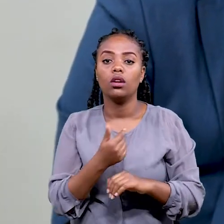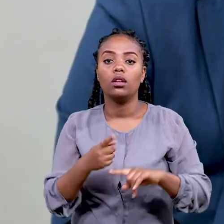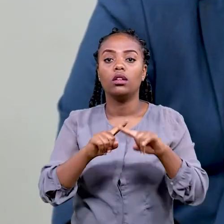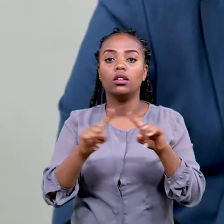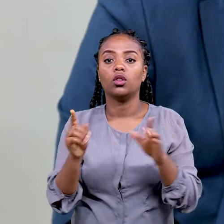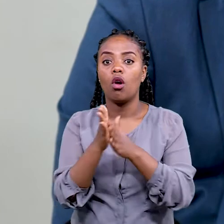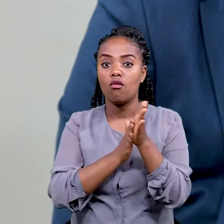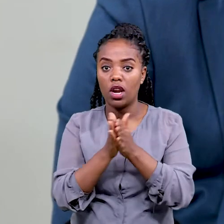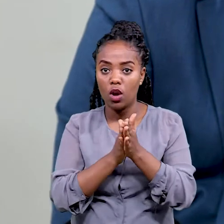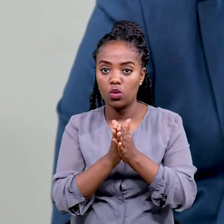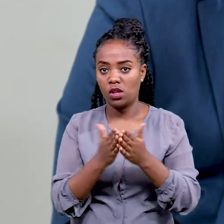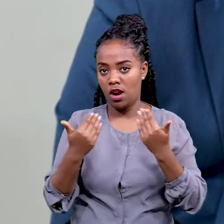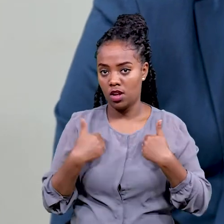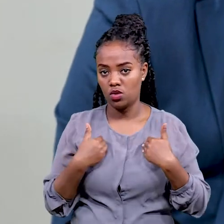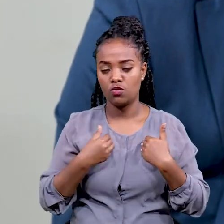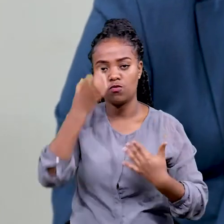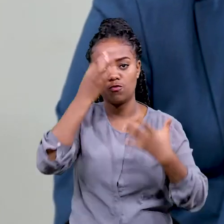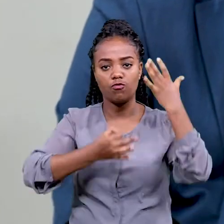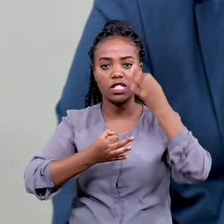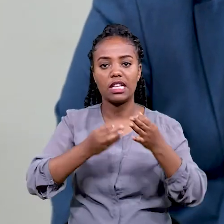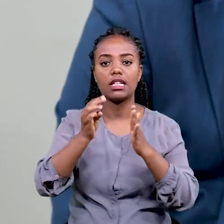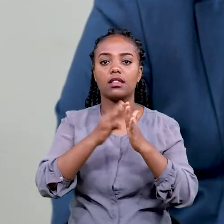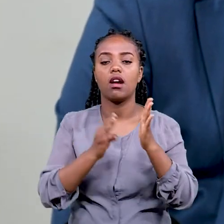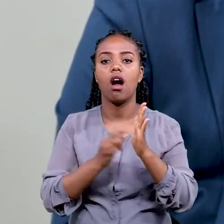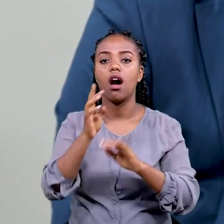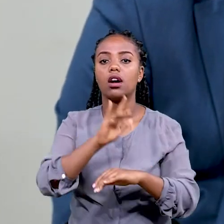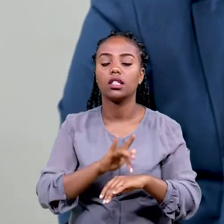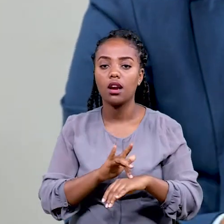ልዩ ፍላጎት እንዳላቸው በፍትህ ስርዓቱ ላይም